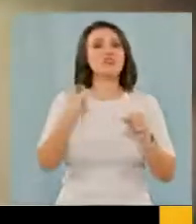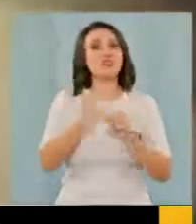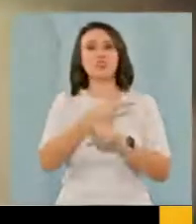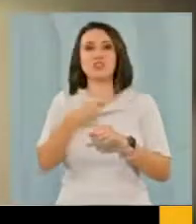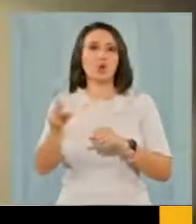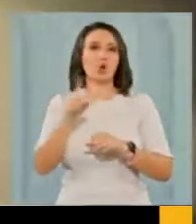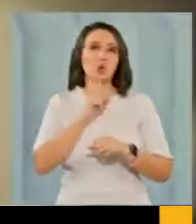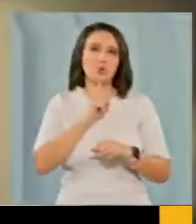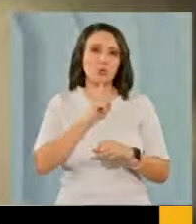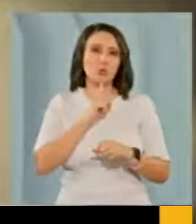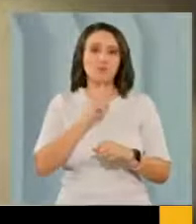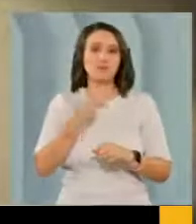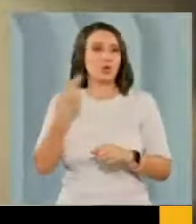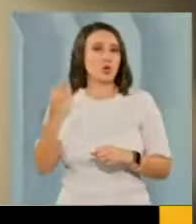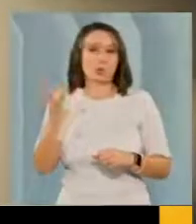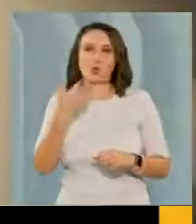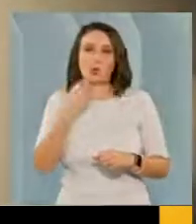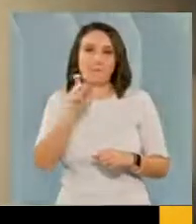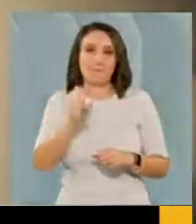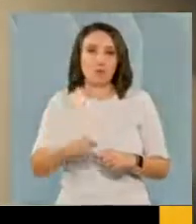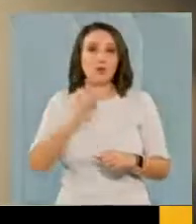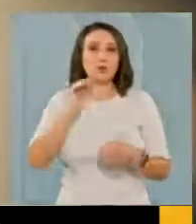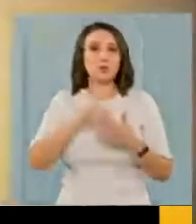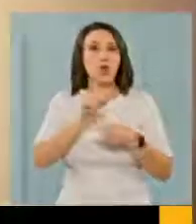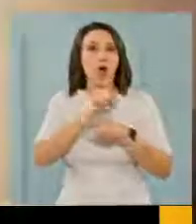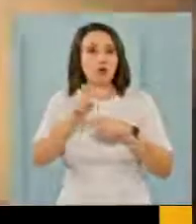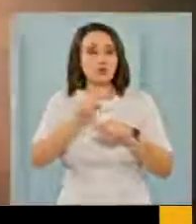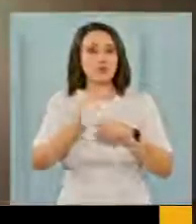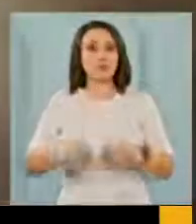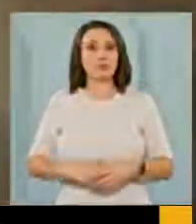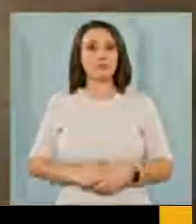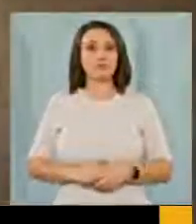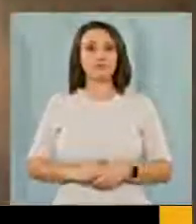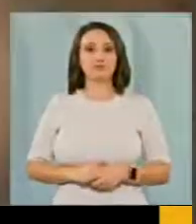in rem, adică încă nu este nicio persoană pusă sub acuzare în acest dosar.